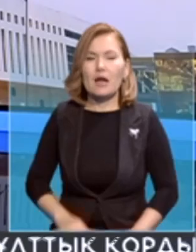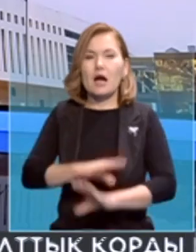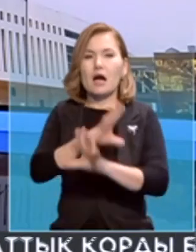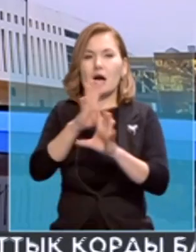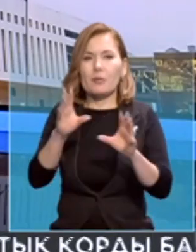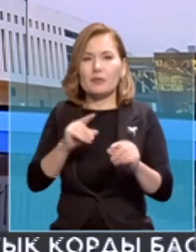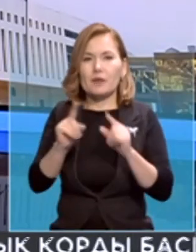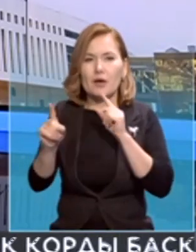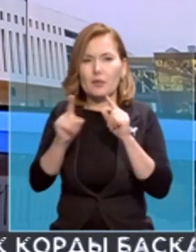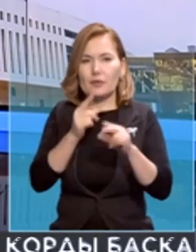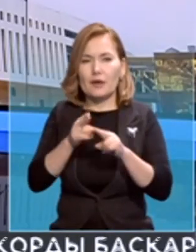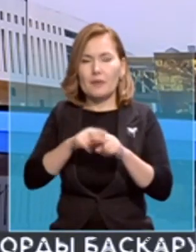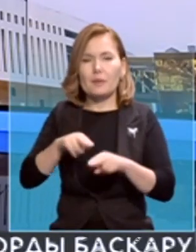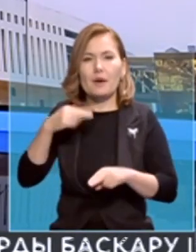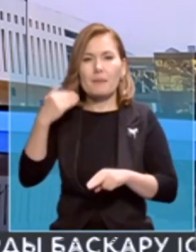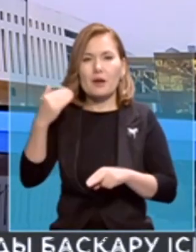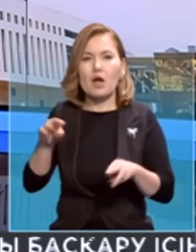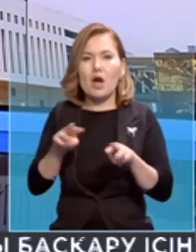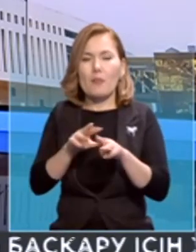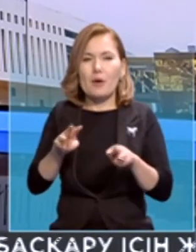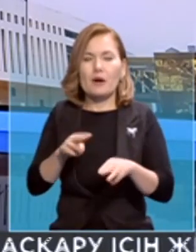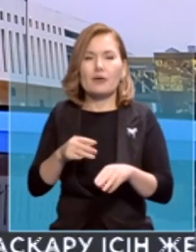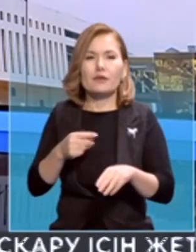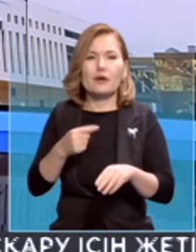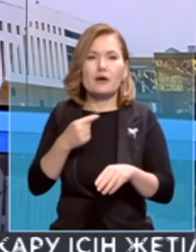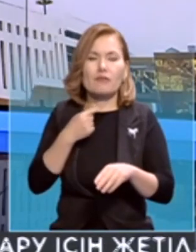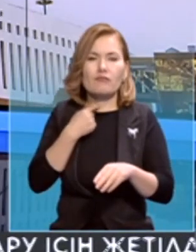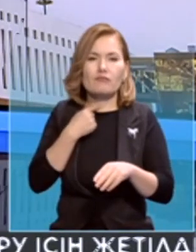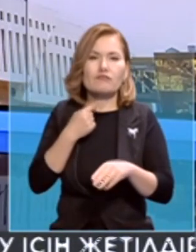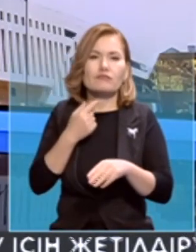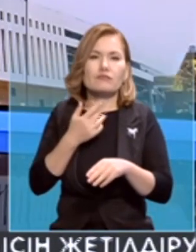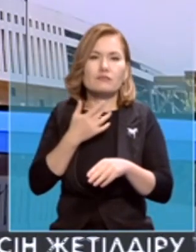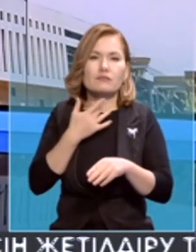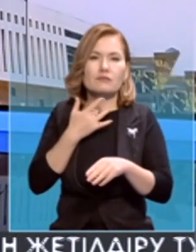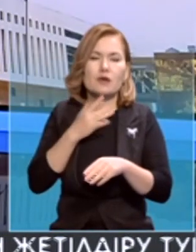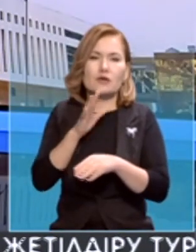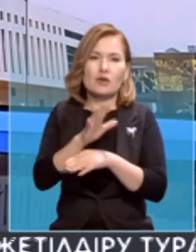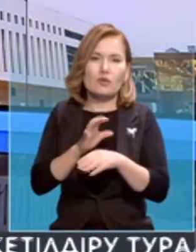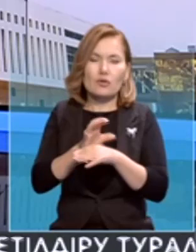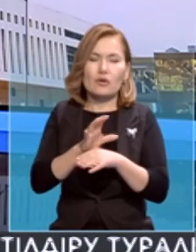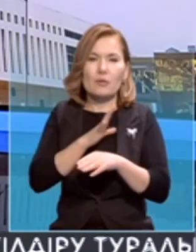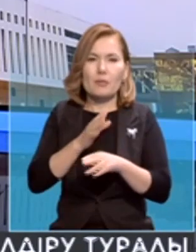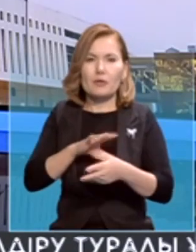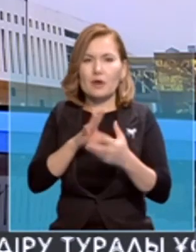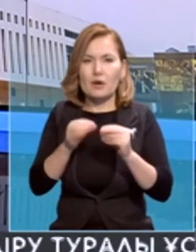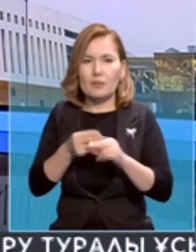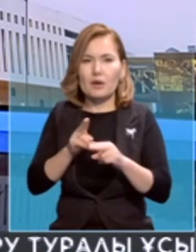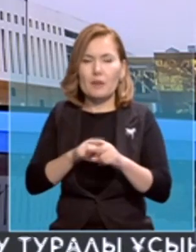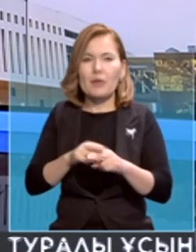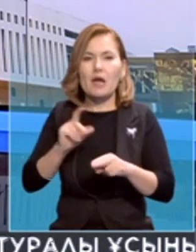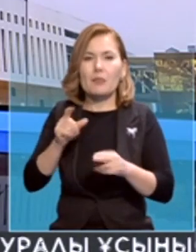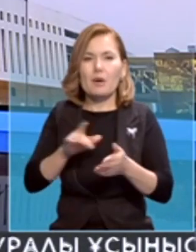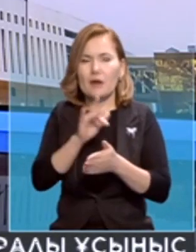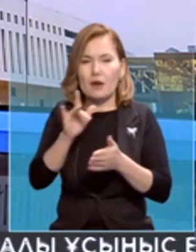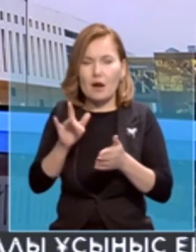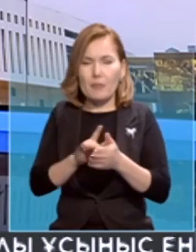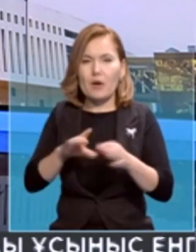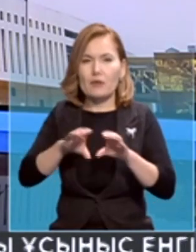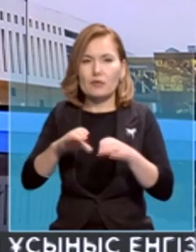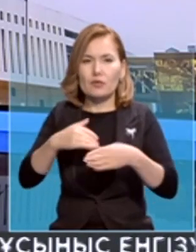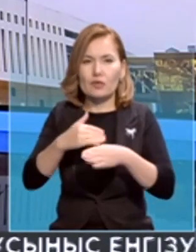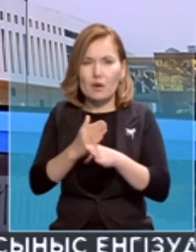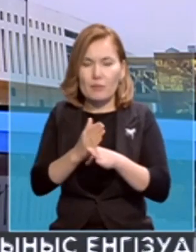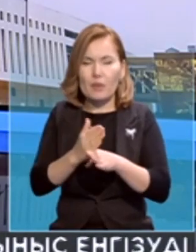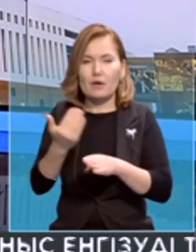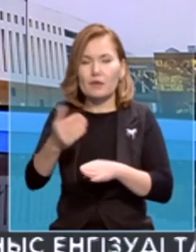Жалпы кеңейтилген отырыста президент үкмөттү сынга алып, жумысына көңүл толмайтынын жеткизди. Типти эки басуудагы апатты да тапшырманы дер